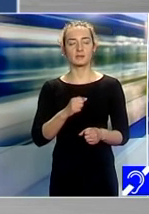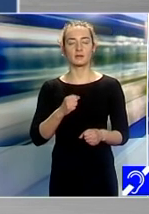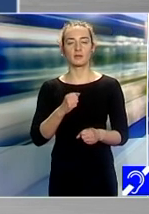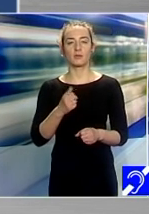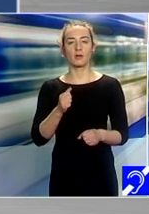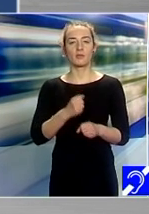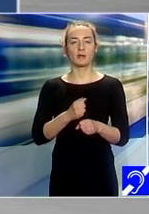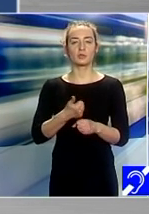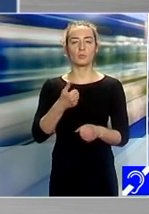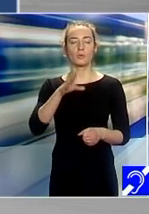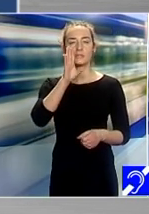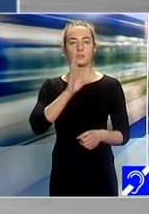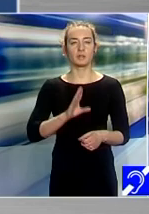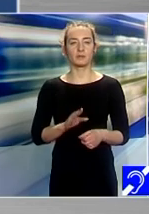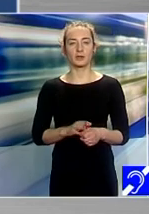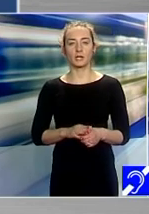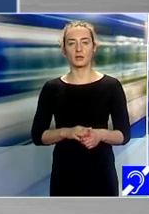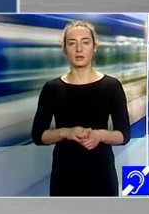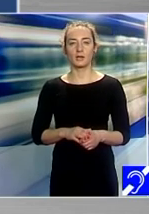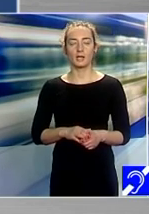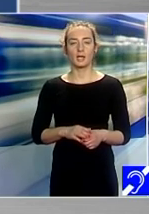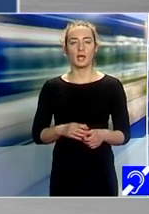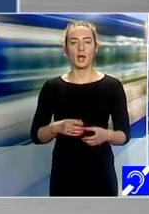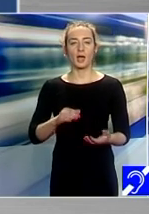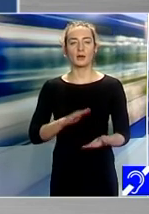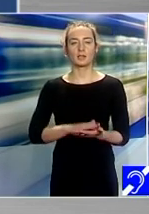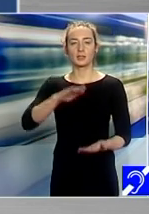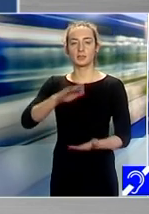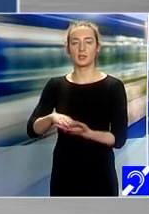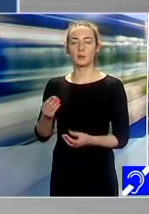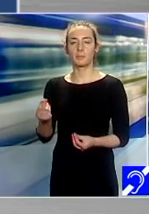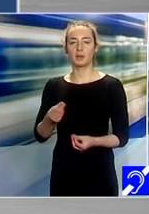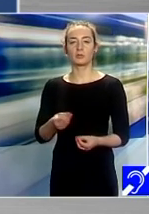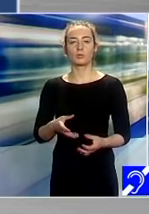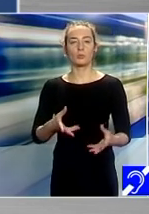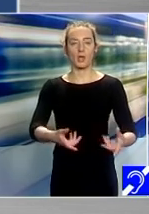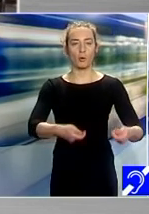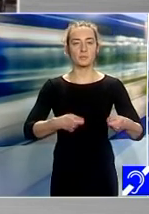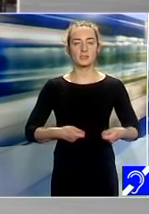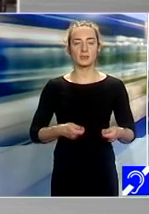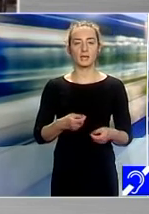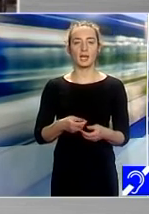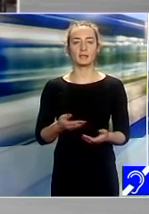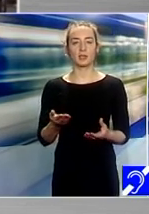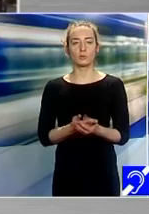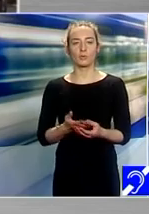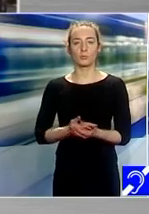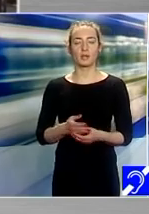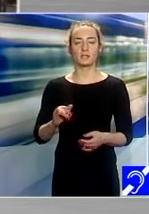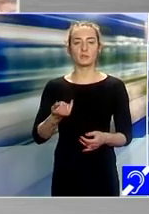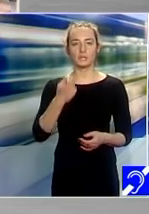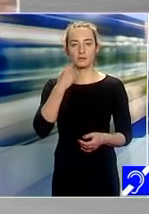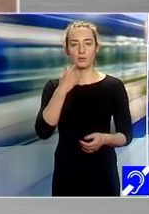o simplificare a birocrației în accesarea de documente și în obținerea de informații pe bază de